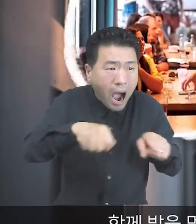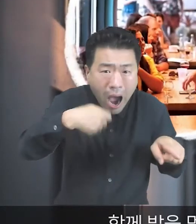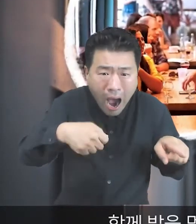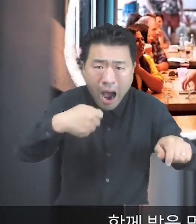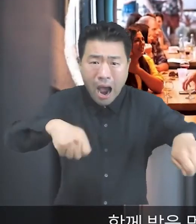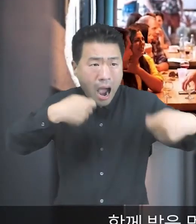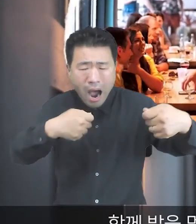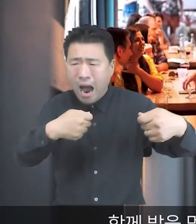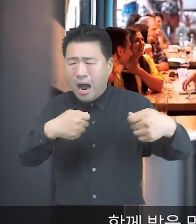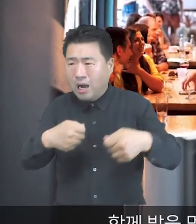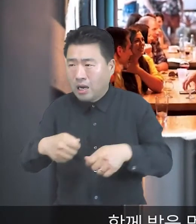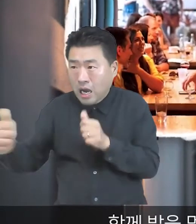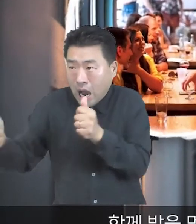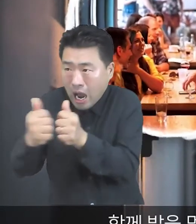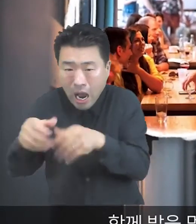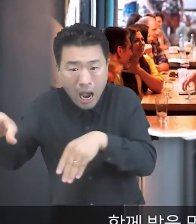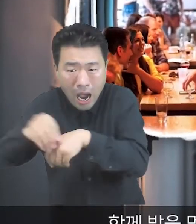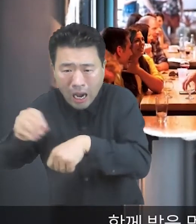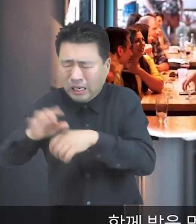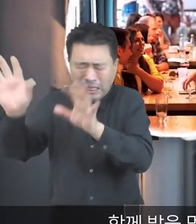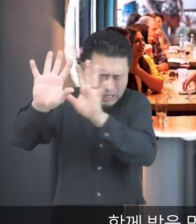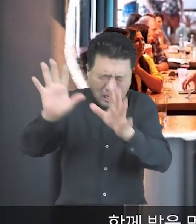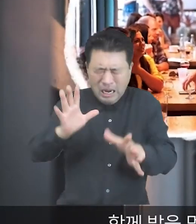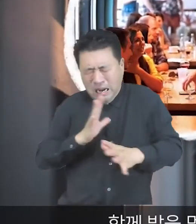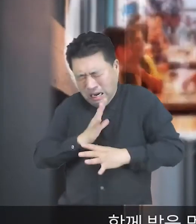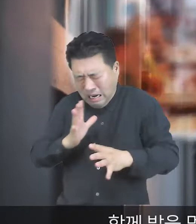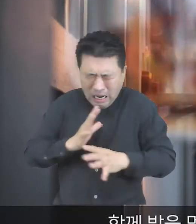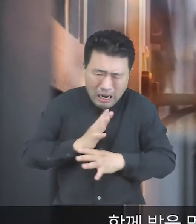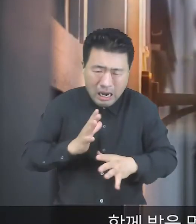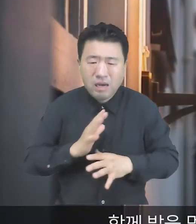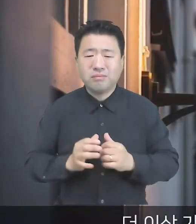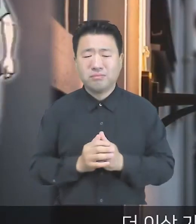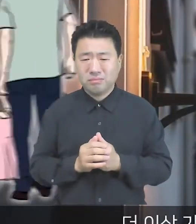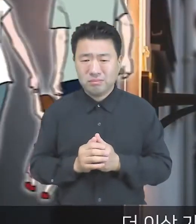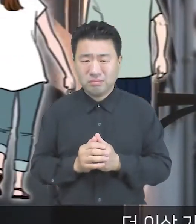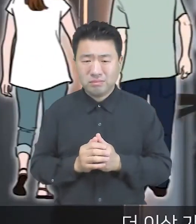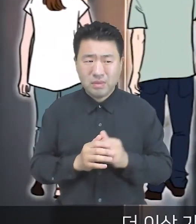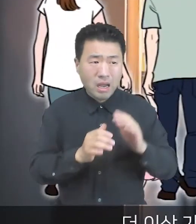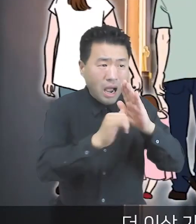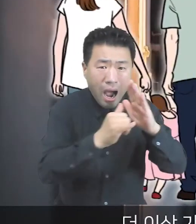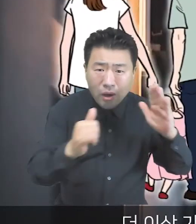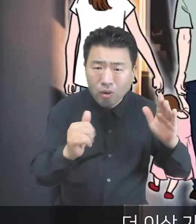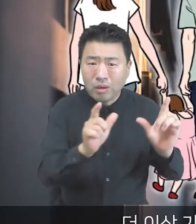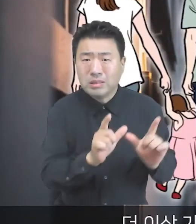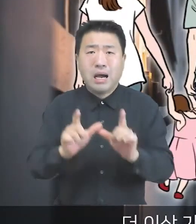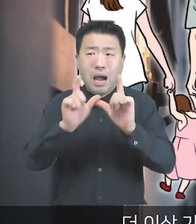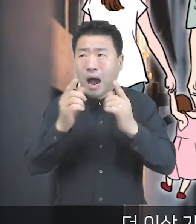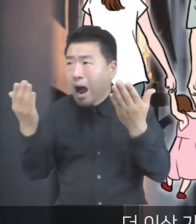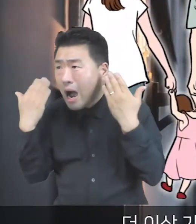밥을 먹는 것도 어떤 신체 접촉도 두려움 때문에 할 수 없었다. 더